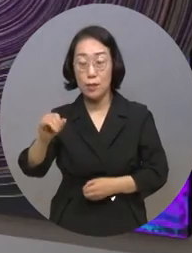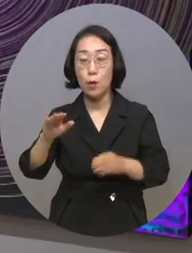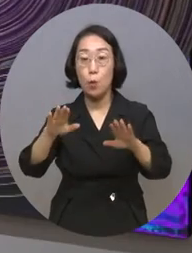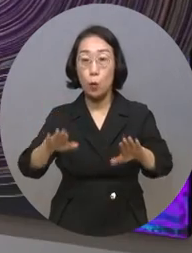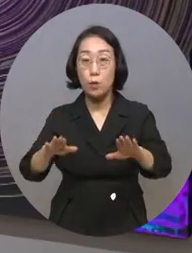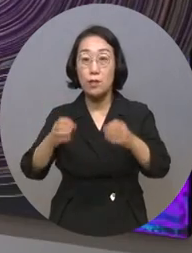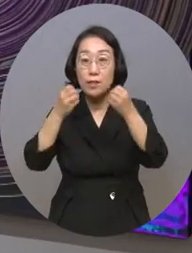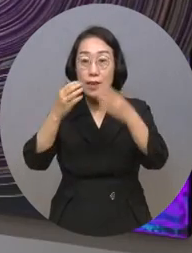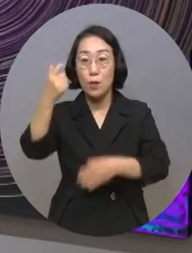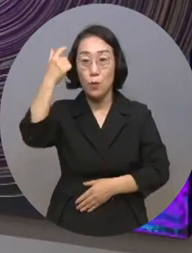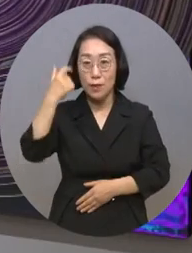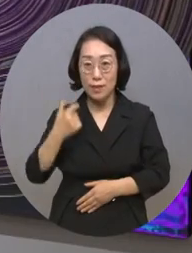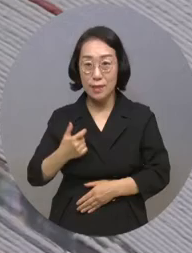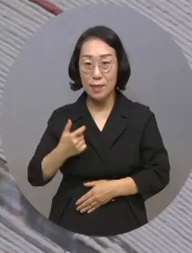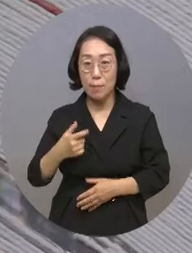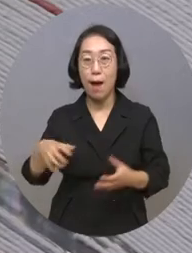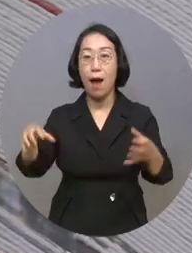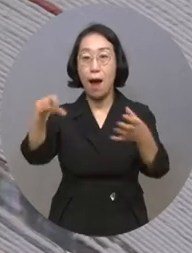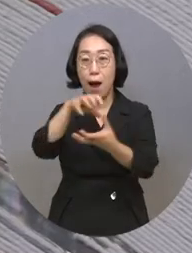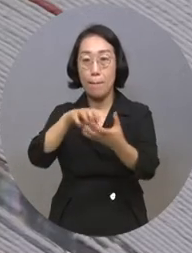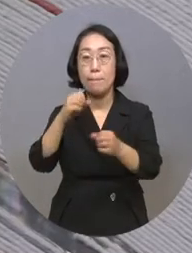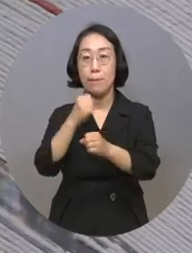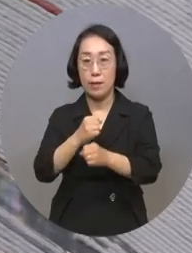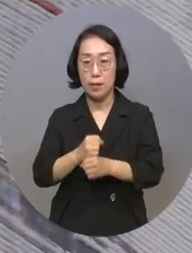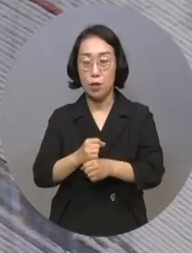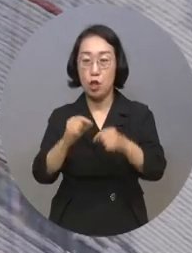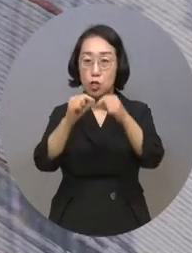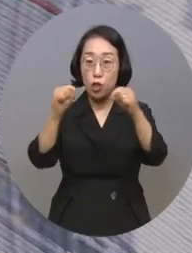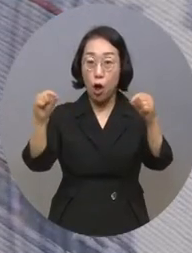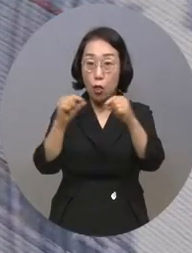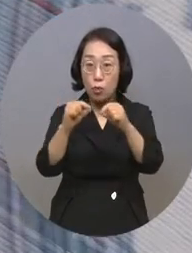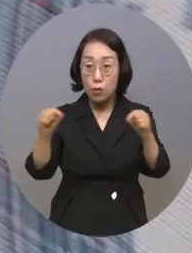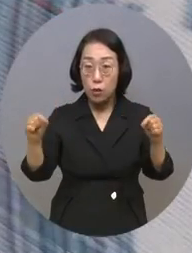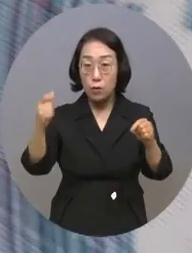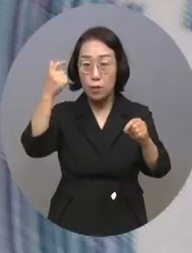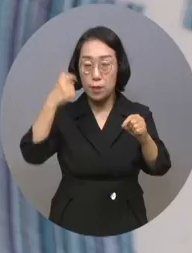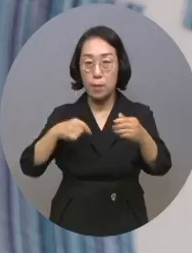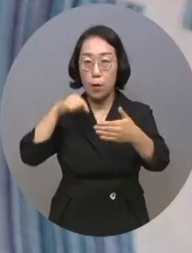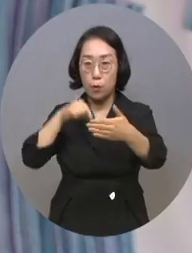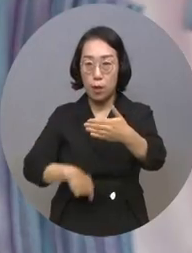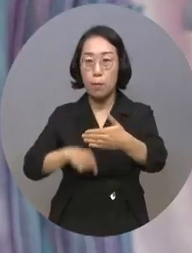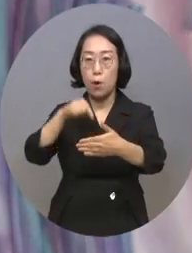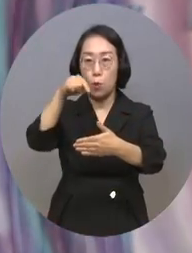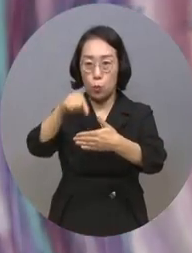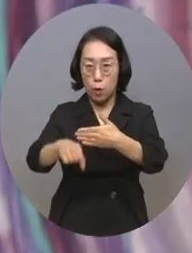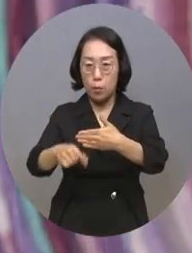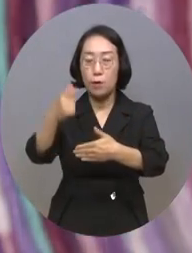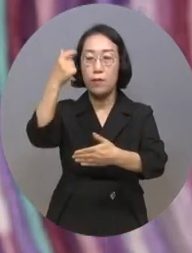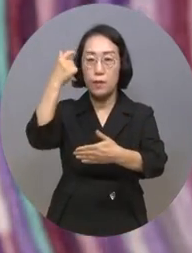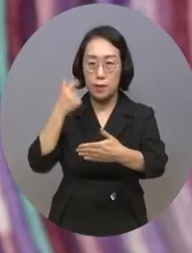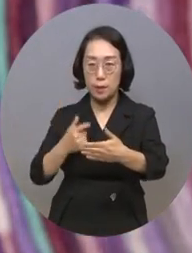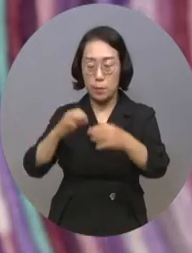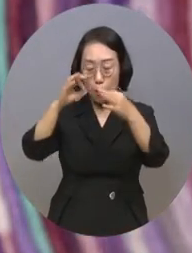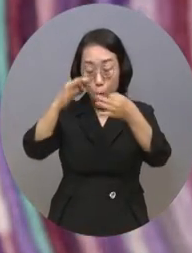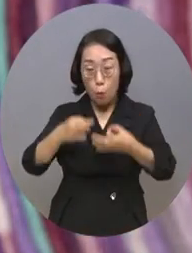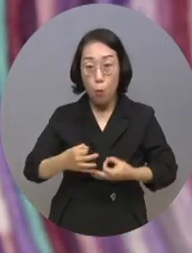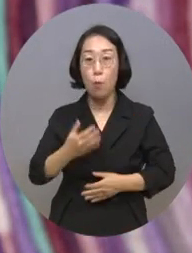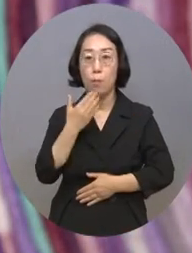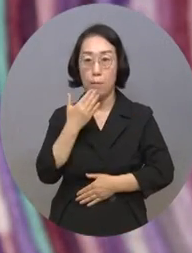현대적인 감각으로 재해석해 선을 통한 자신의 내면과 외면의 경계를 되짚어보는 모습을